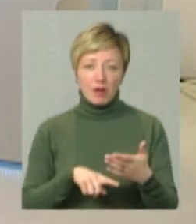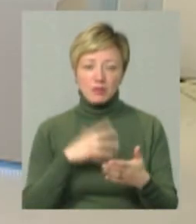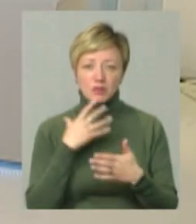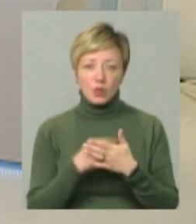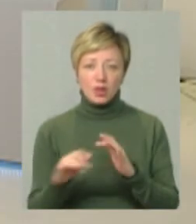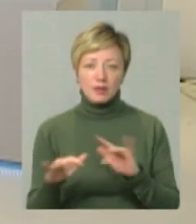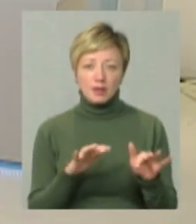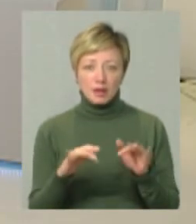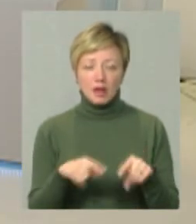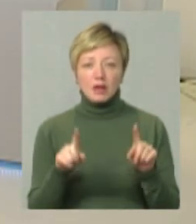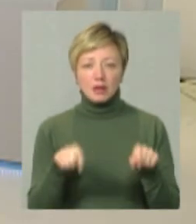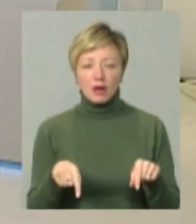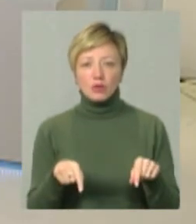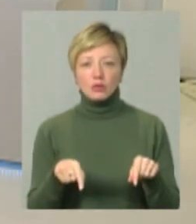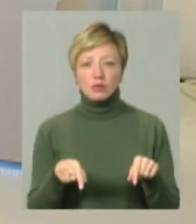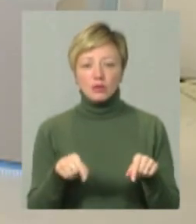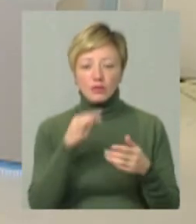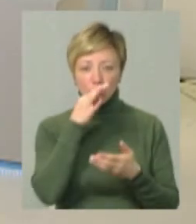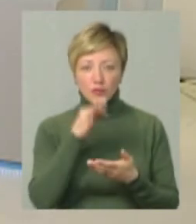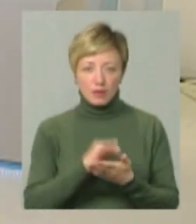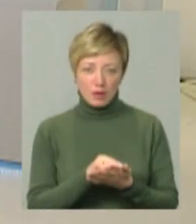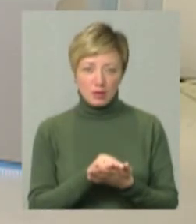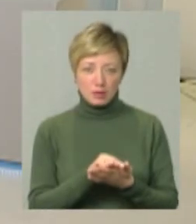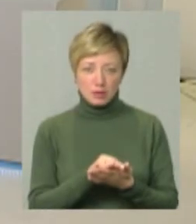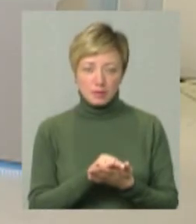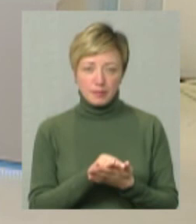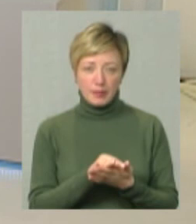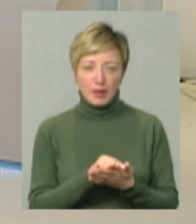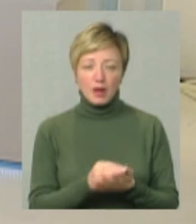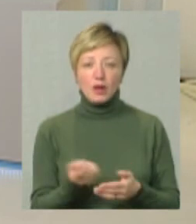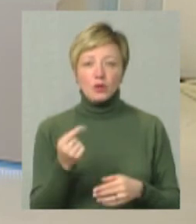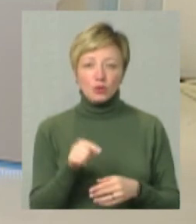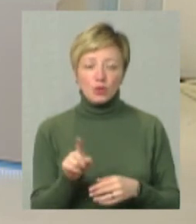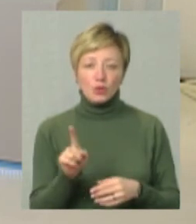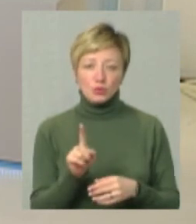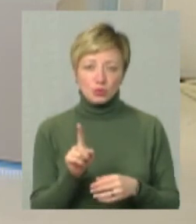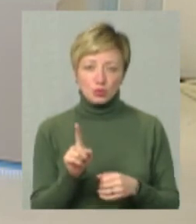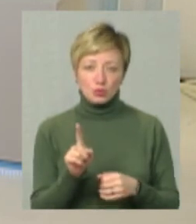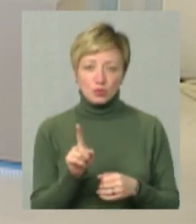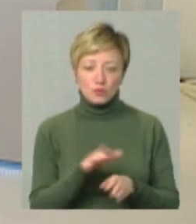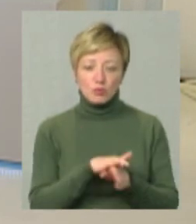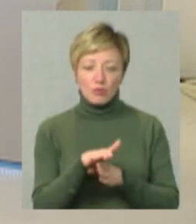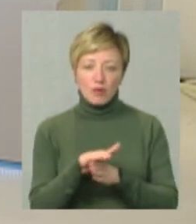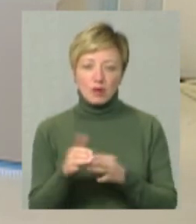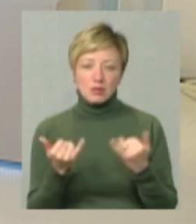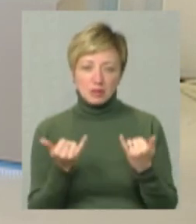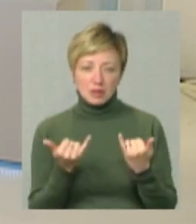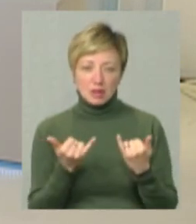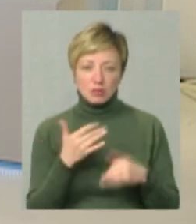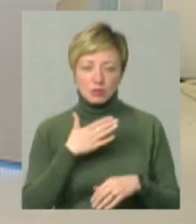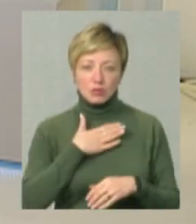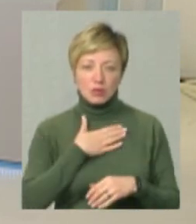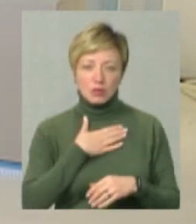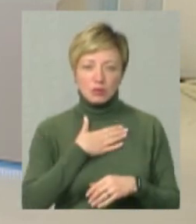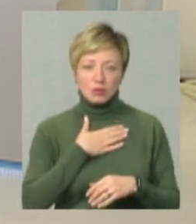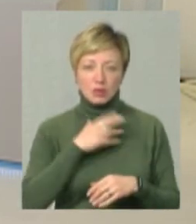впевненість в своїх діях і також і відповідальність того, що відбувається зараз в